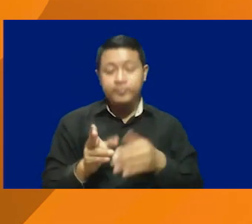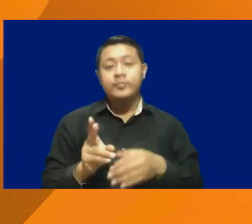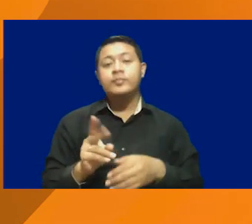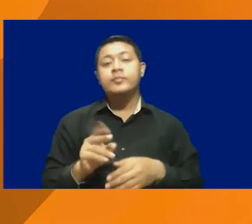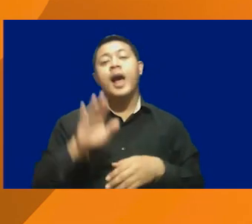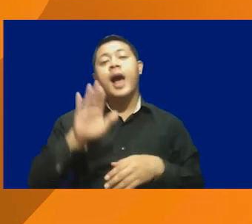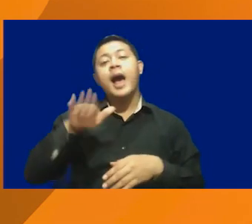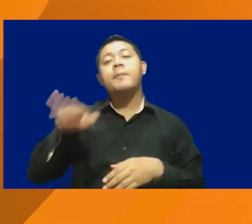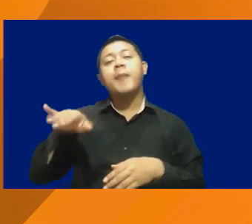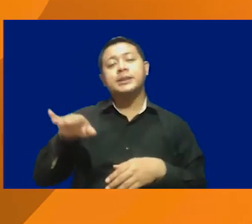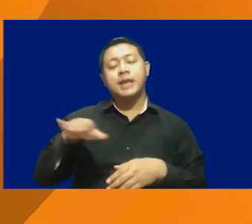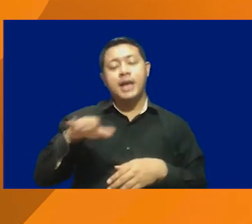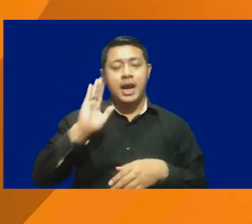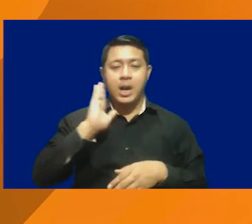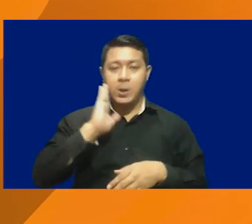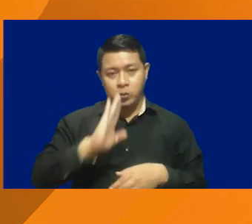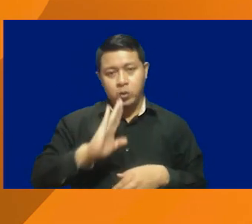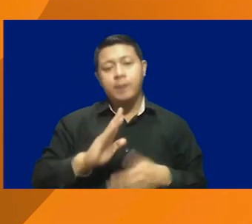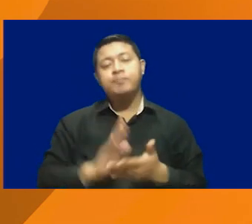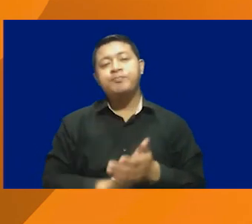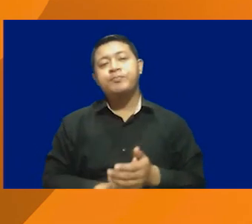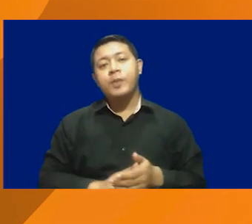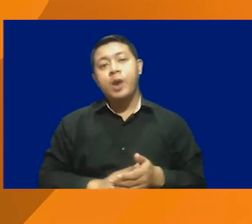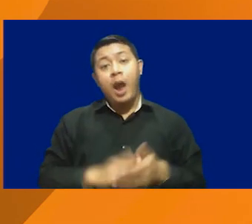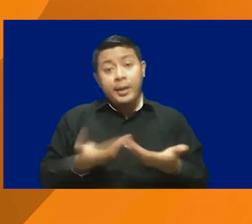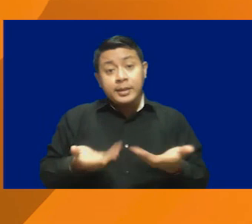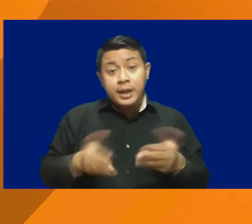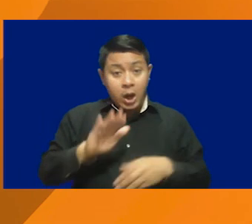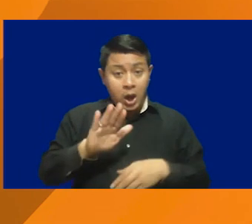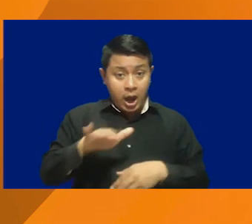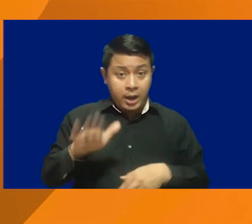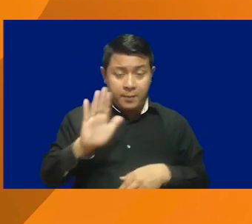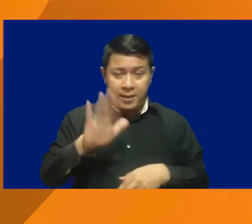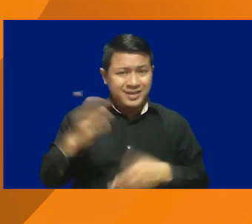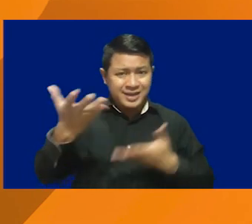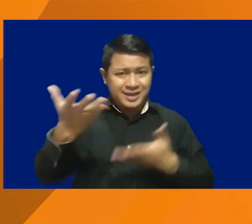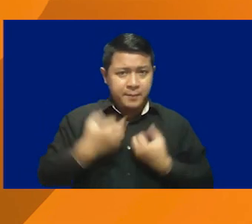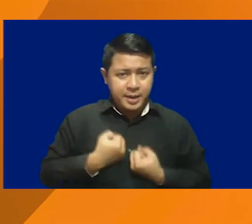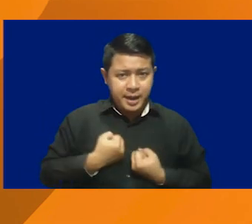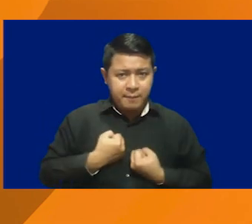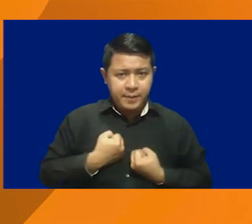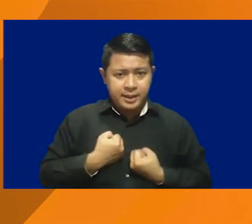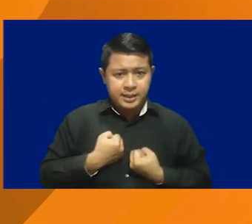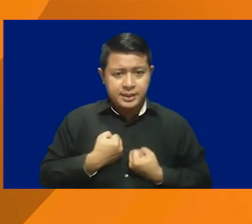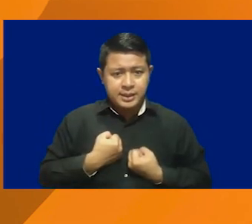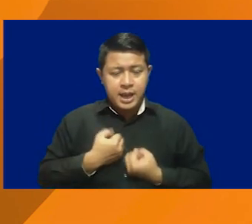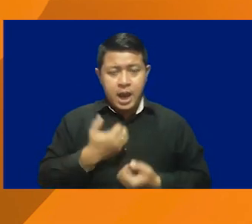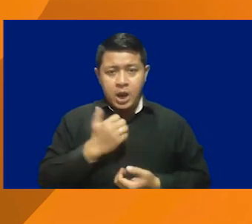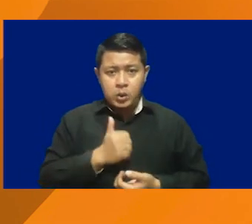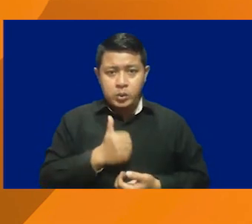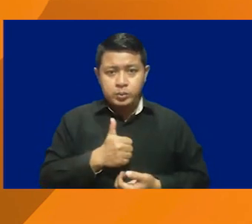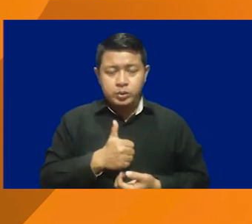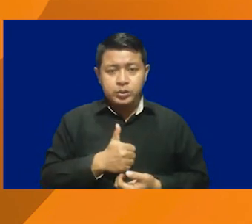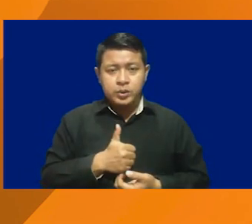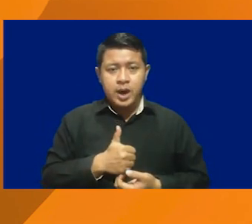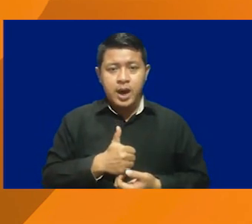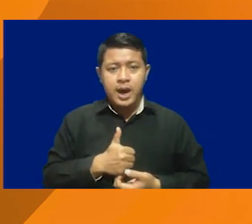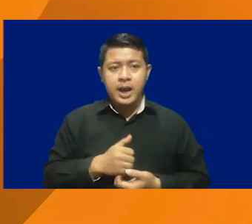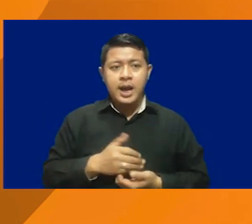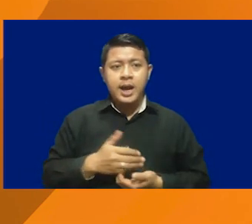Sekarang pada tingkat remaja, apa yang terjadi bila remaja tidak